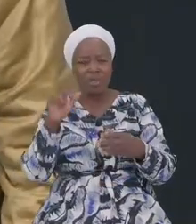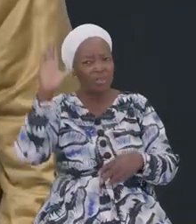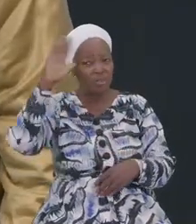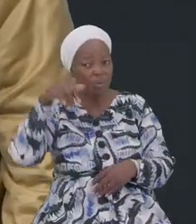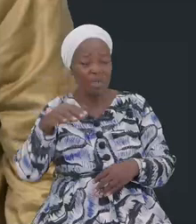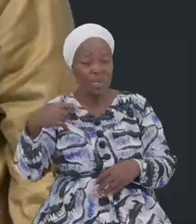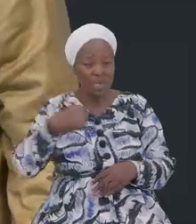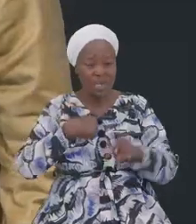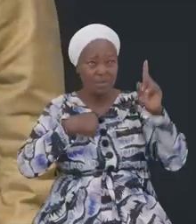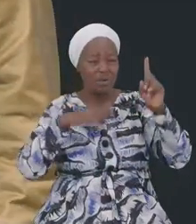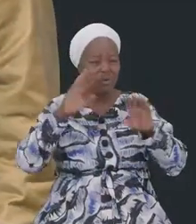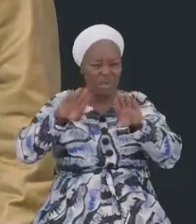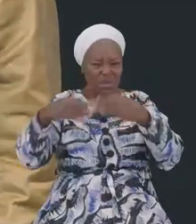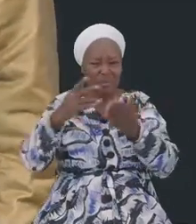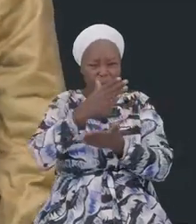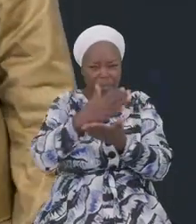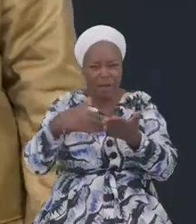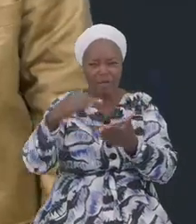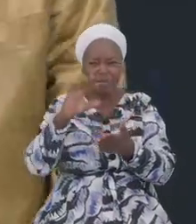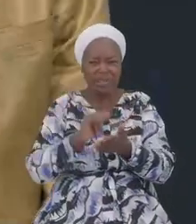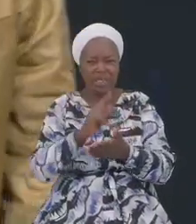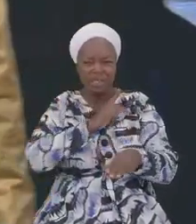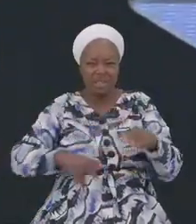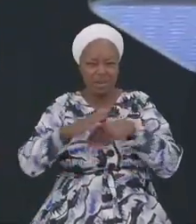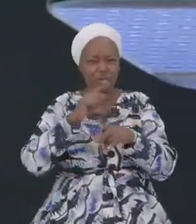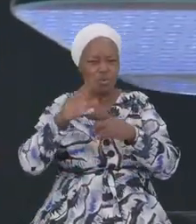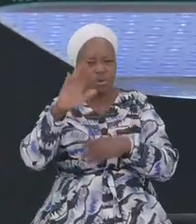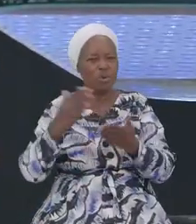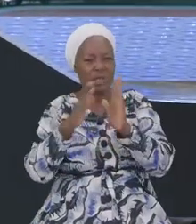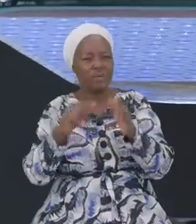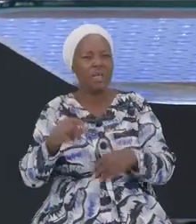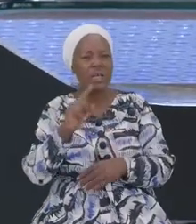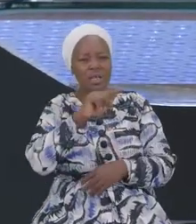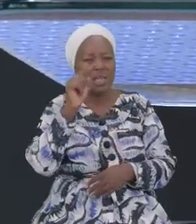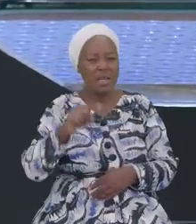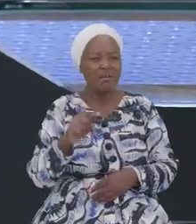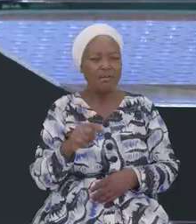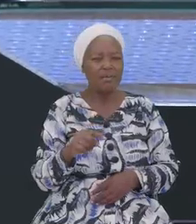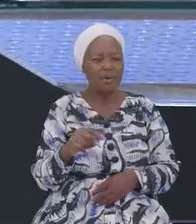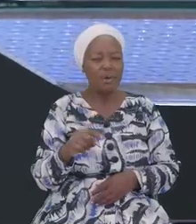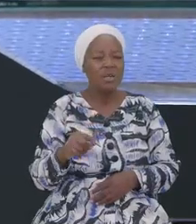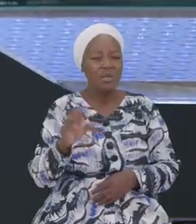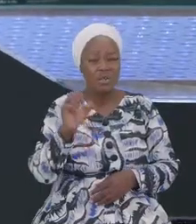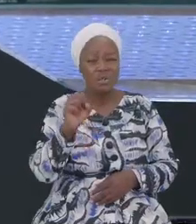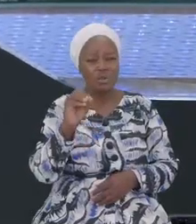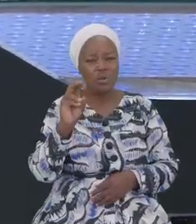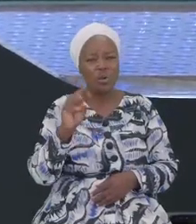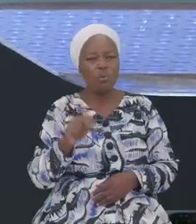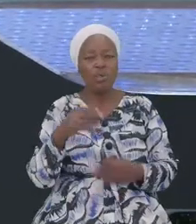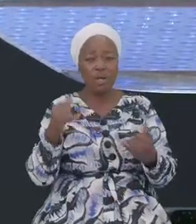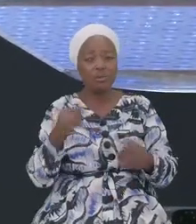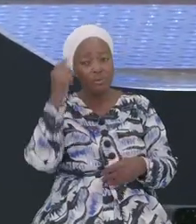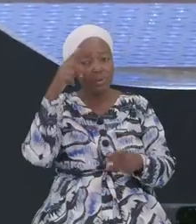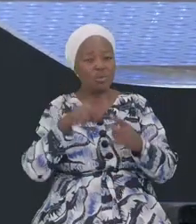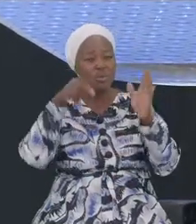rébellion, je vais donner une partie du royaume à ce serviteur. Verset 40. Salomon chercha à